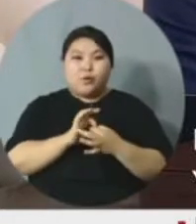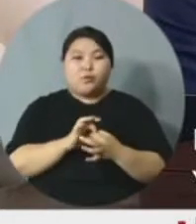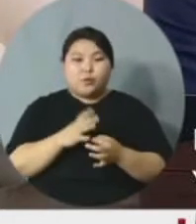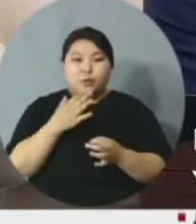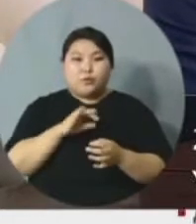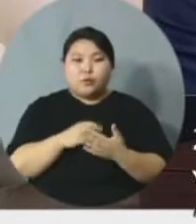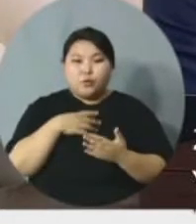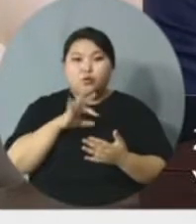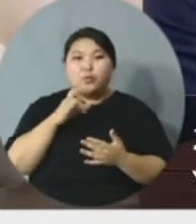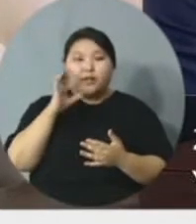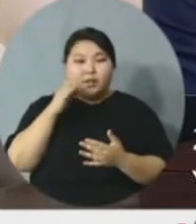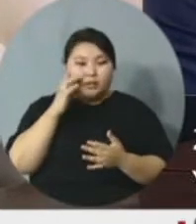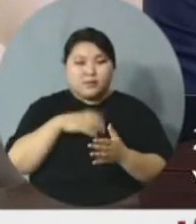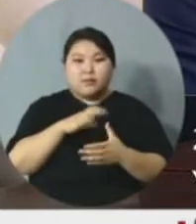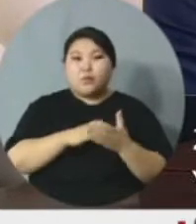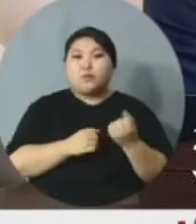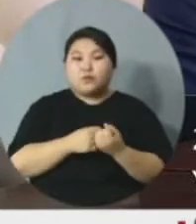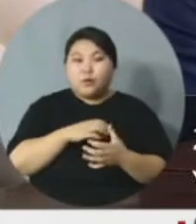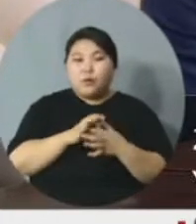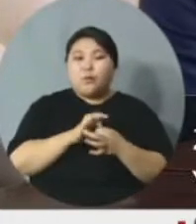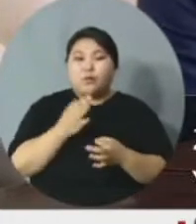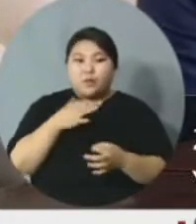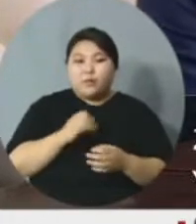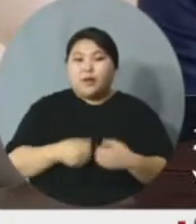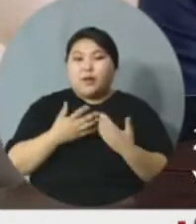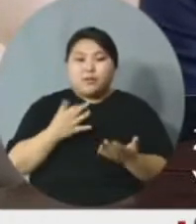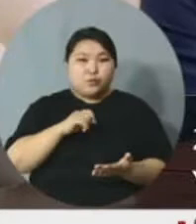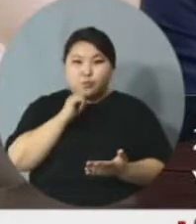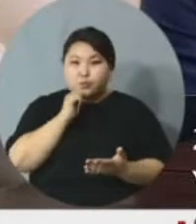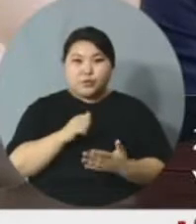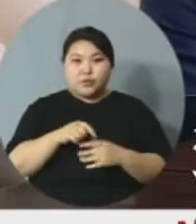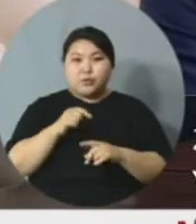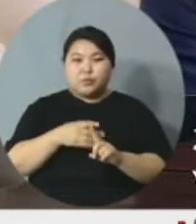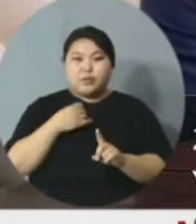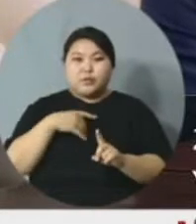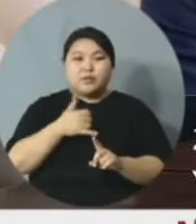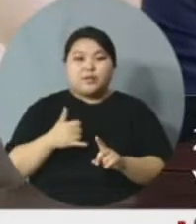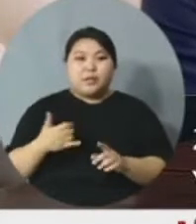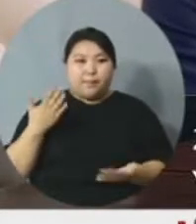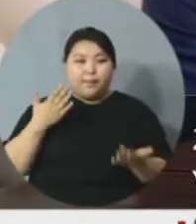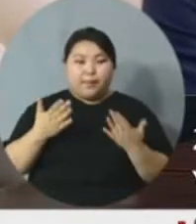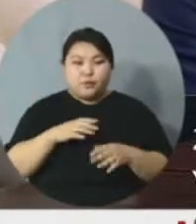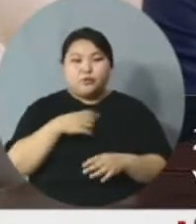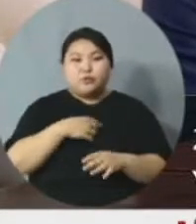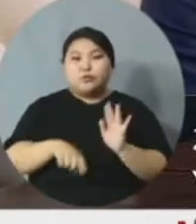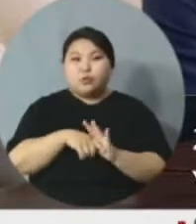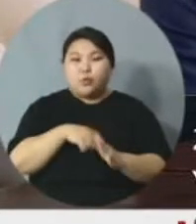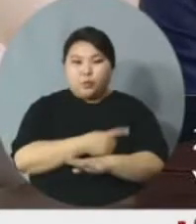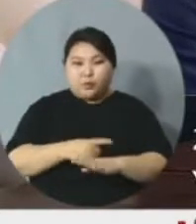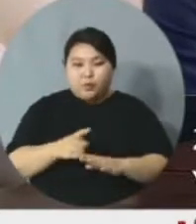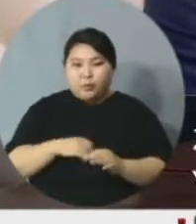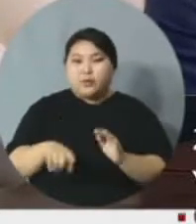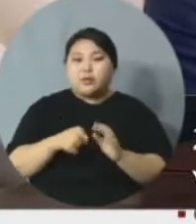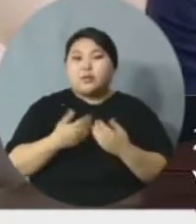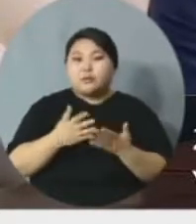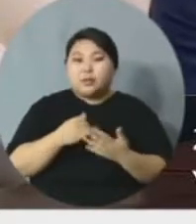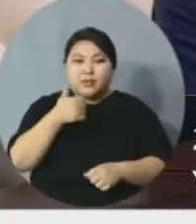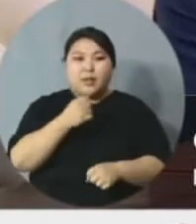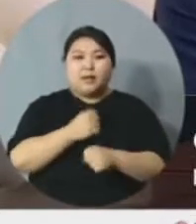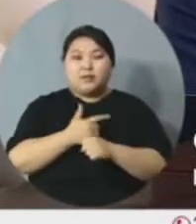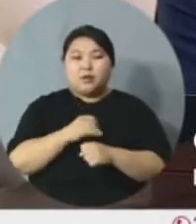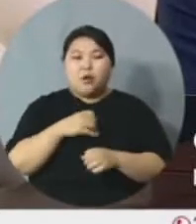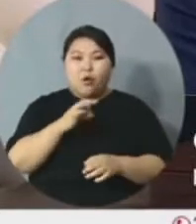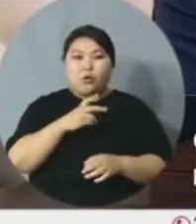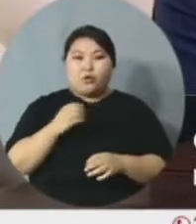холбоотой ярилцахад бол одоо нэг хайртай гүйцэтгэлийн санхүүжилттэй одоо бүгд ингэ гарцсан юм уус биш юм. Энд чинь бас нэг зарим талаараа сөрөг үр дагавар өсөж байгаа. Сайн